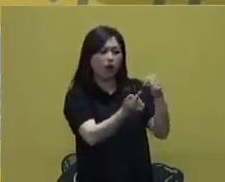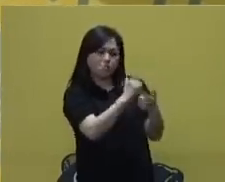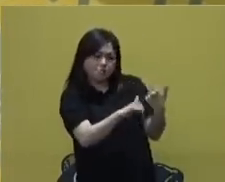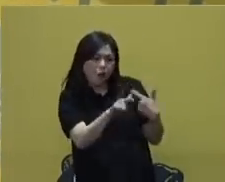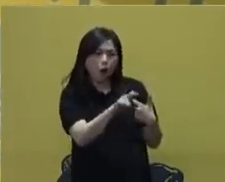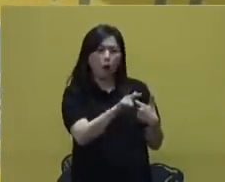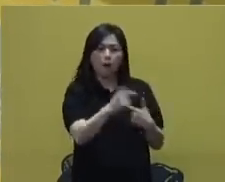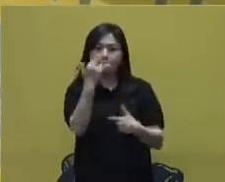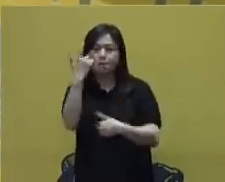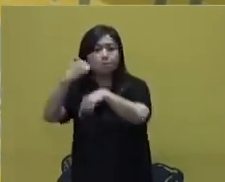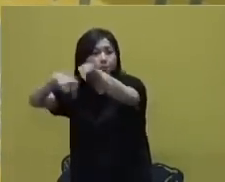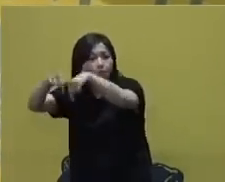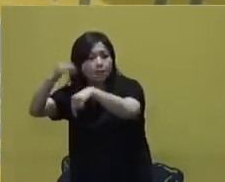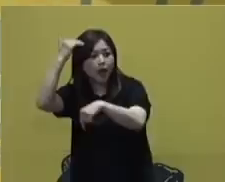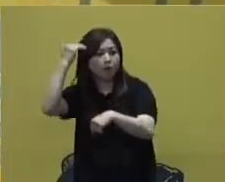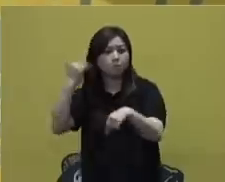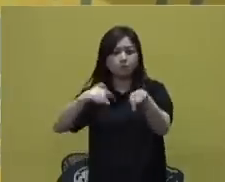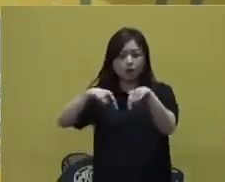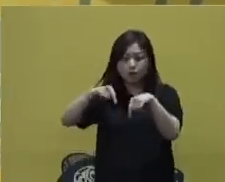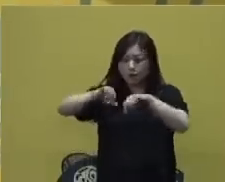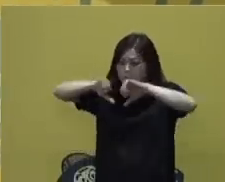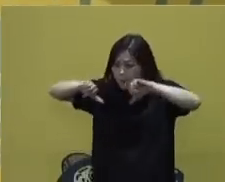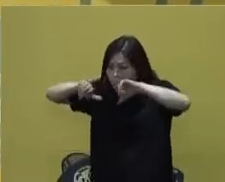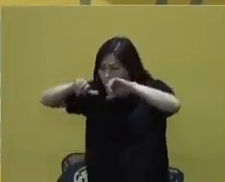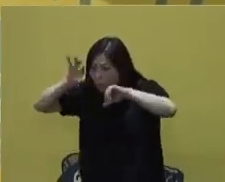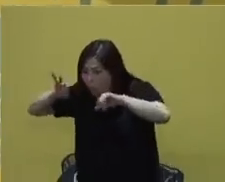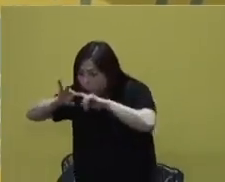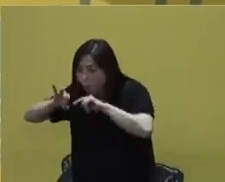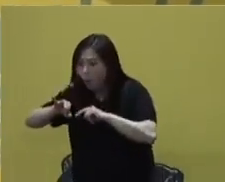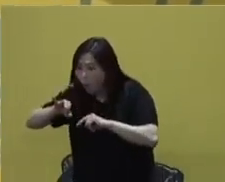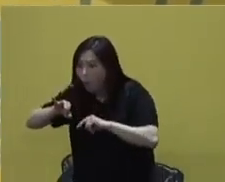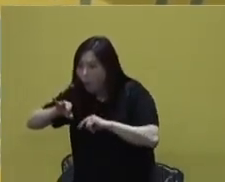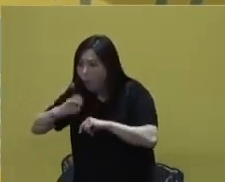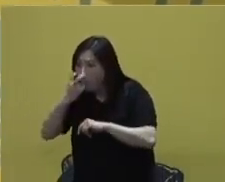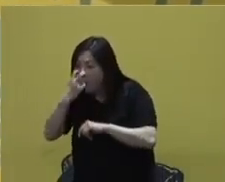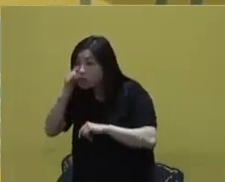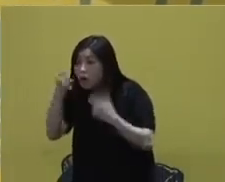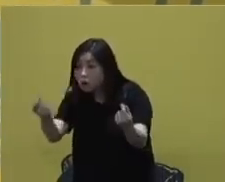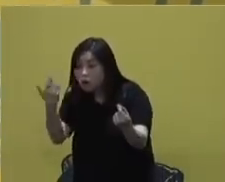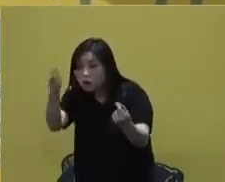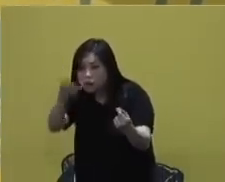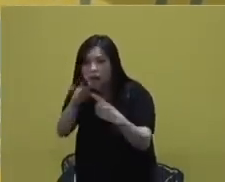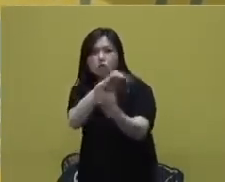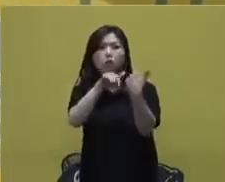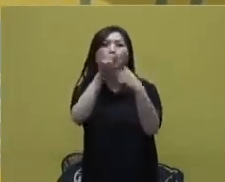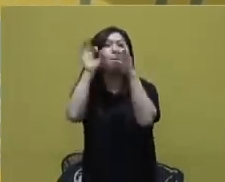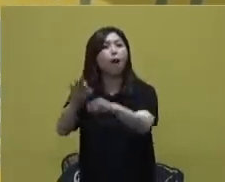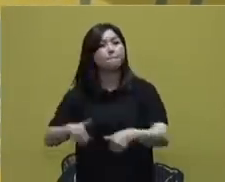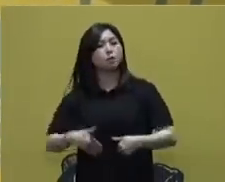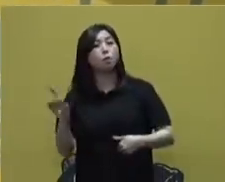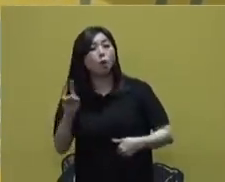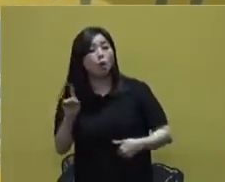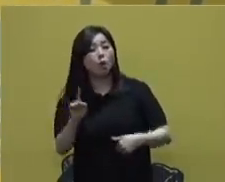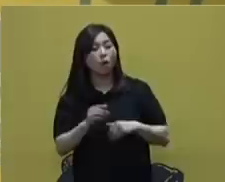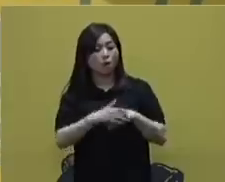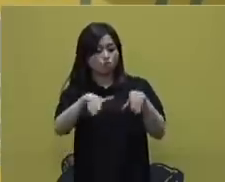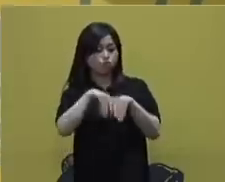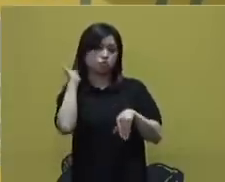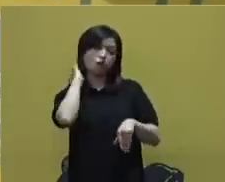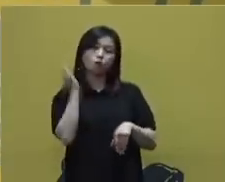미국 정치와 한국 정치를 들여다보는 것 같긴 해요. 근데 좀 더 봐야 될 게 문재인 대통령이